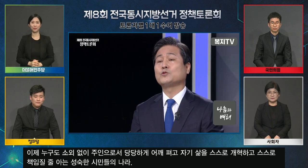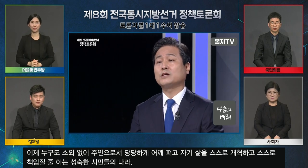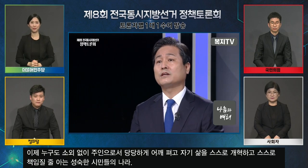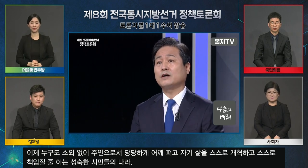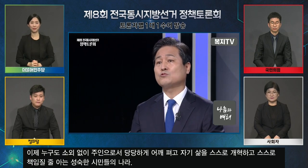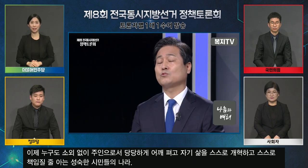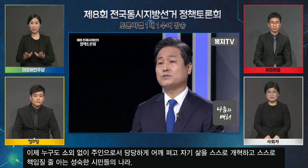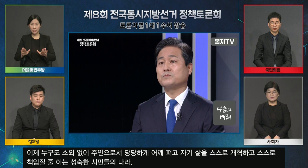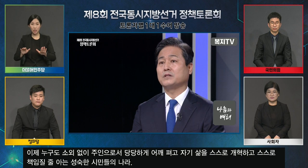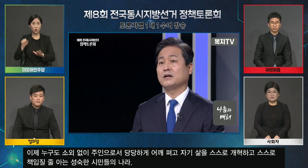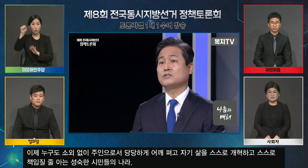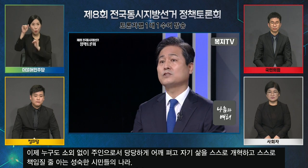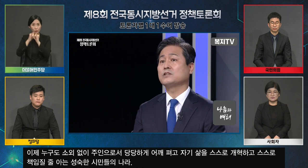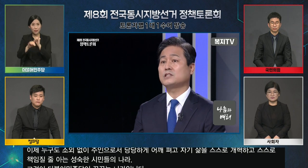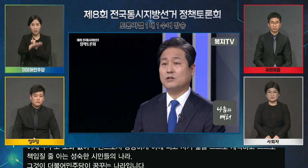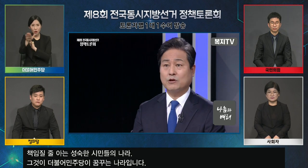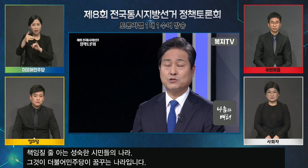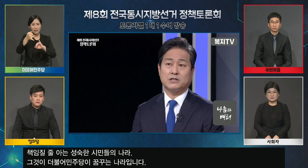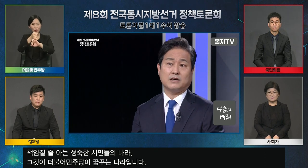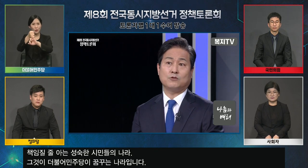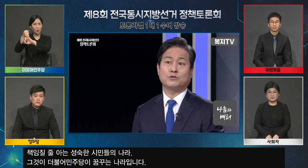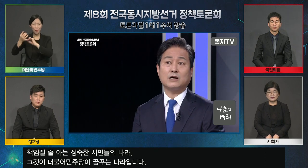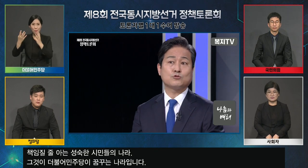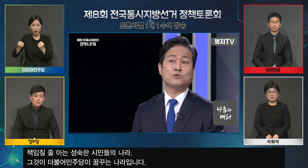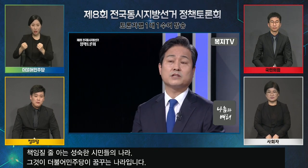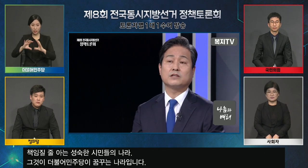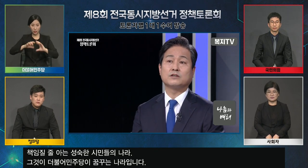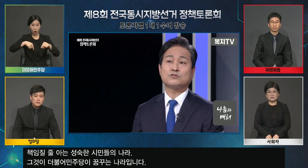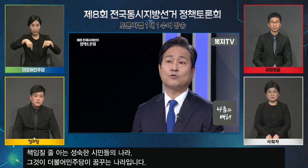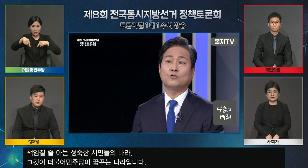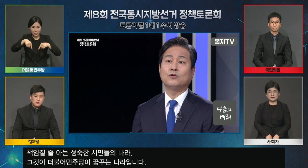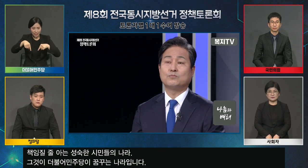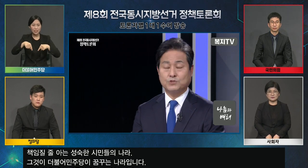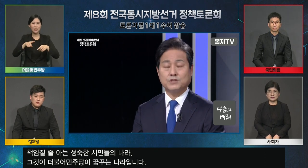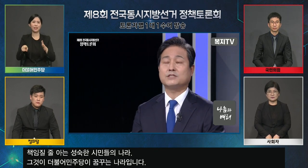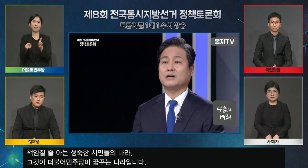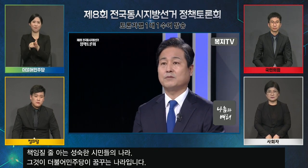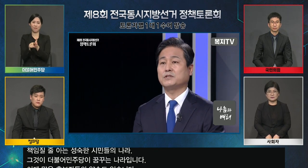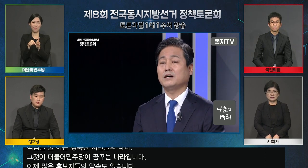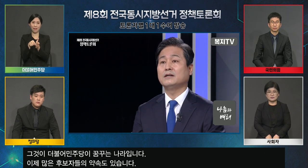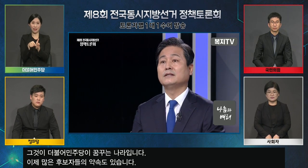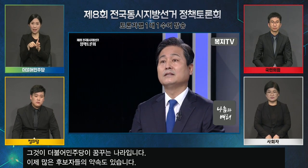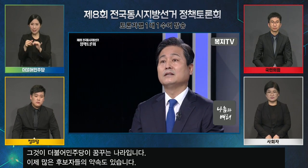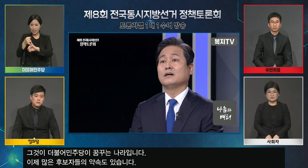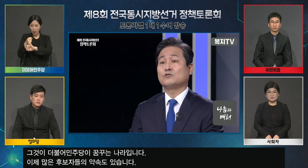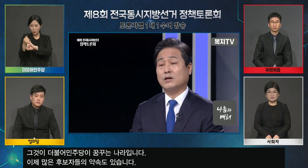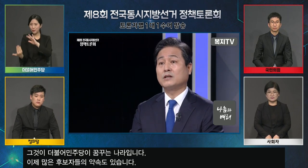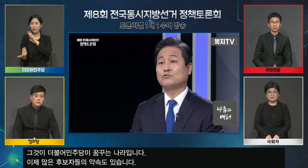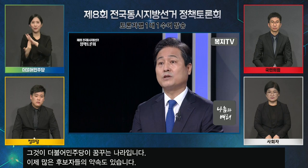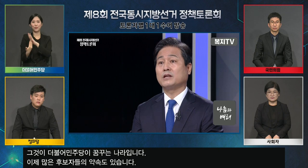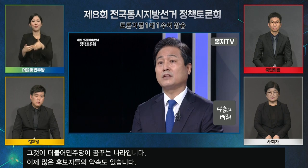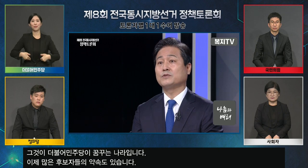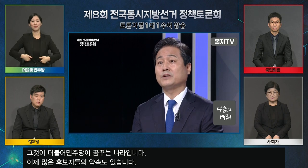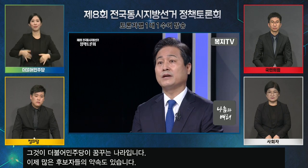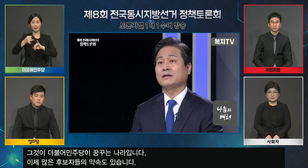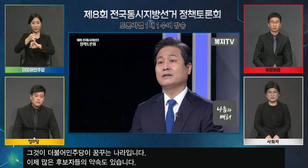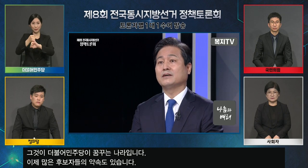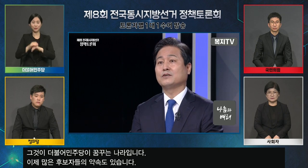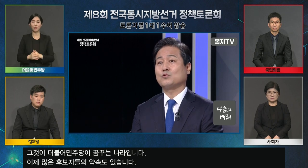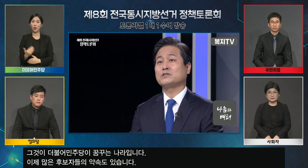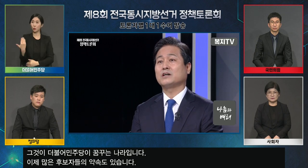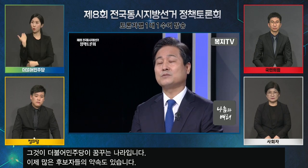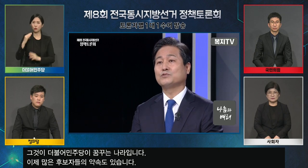후보자들의 약속도 있습니다. 정치는 신뢰로 시작하고 약속을 지키는 것으로부터 시작합니다. 최근에 국회 때문에